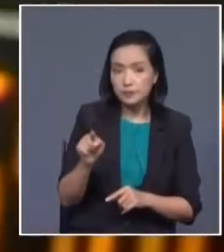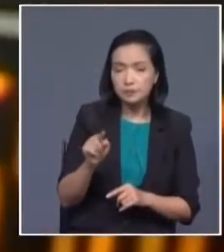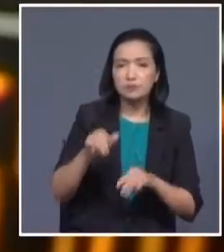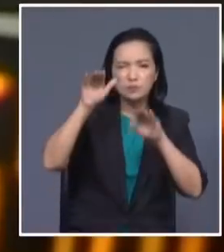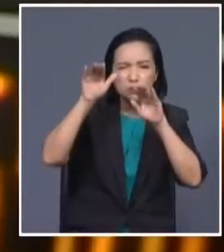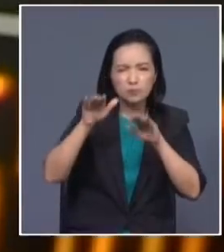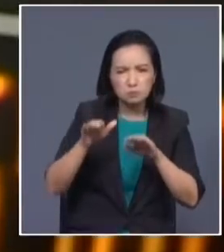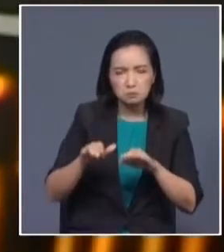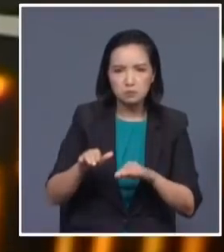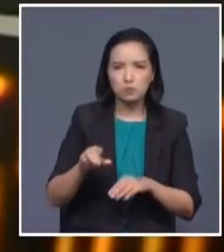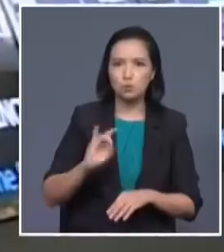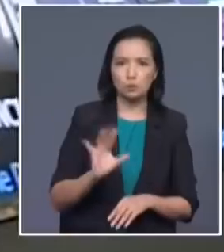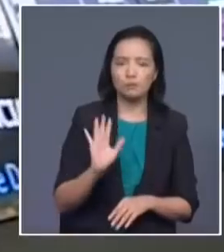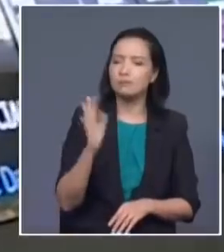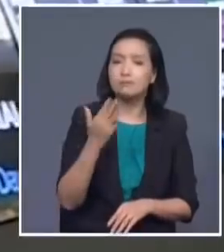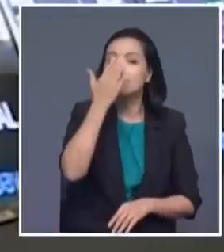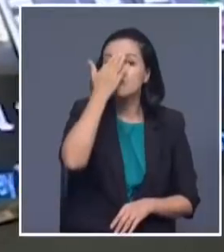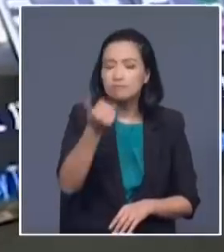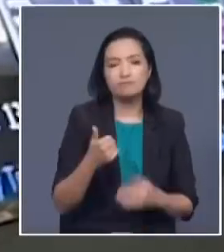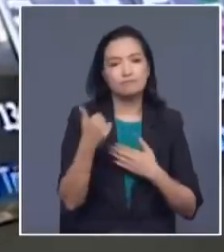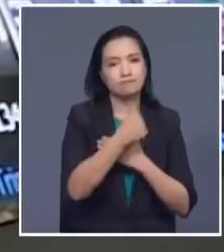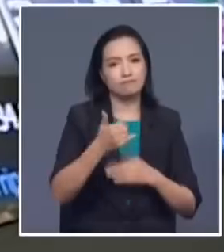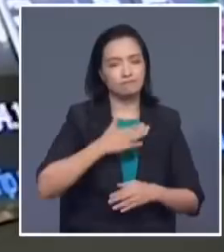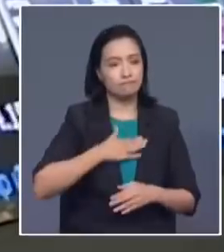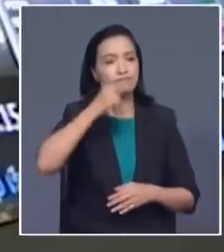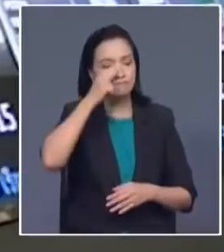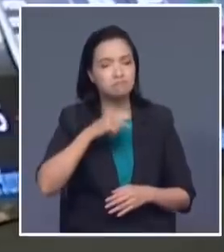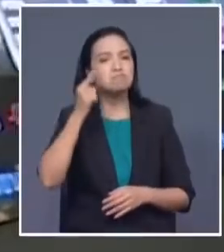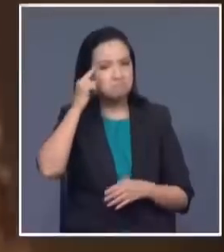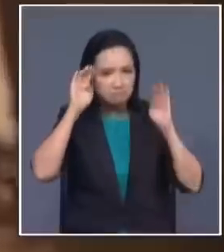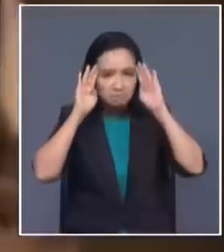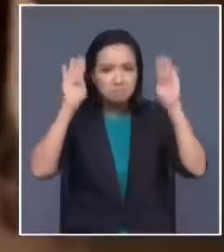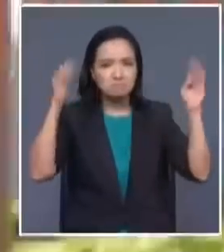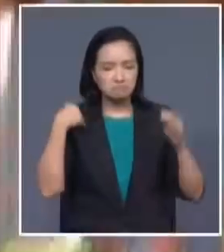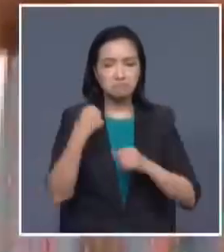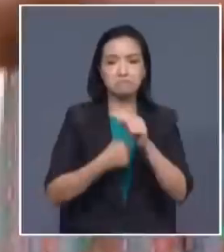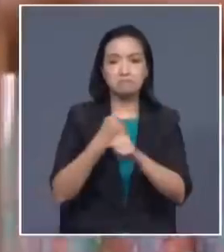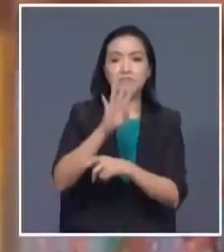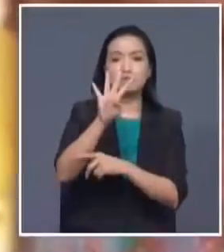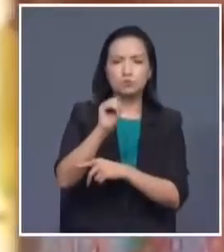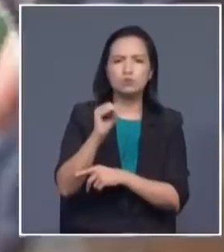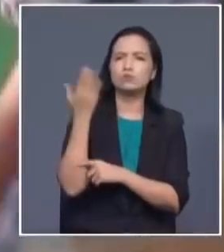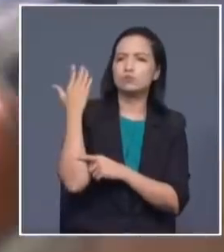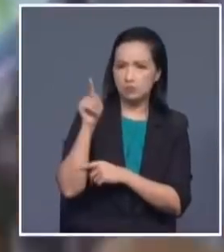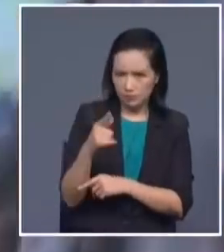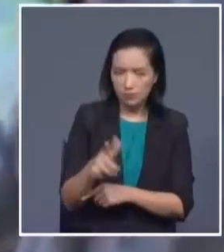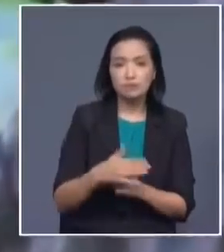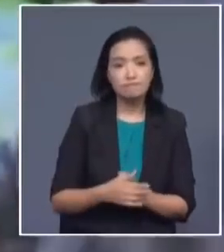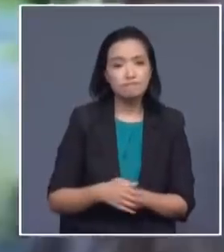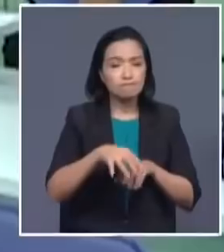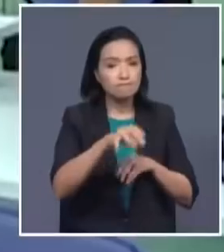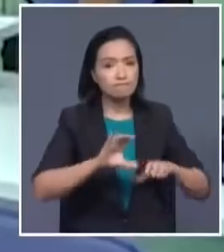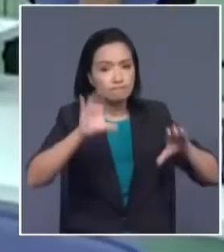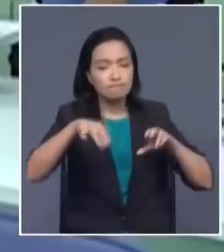ลดลงมากนักที่เป็นเช่นนี้ก็เพราะว่าประเทศของเราได้รับบทเรียนจากปี40ที่ทุกภาคส่วนของประเทศทั้งภาครัฐ